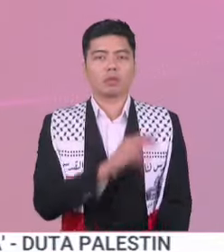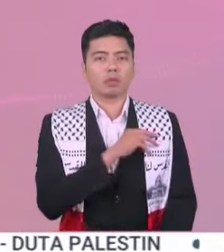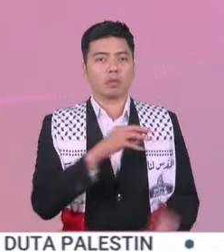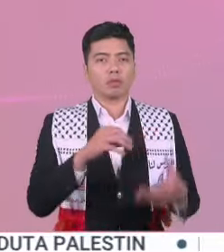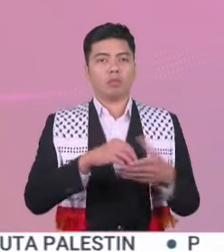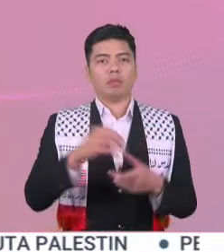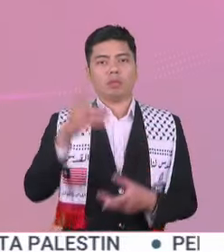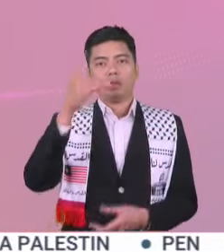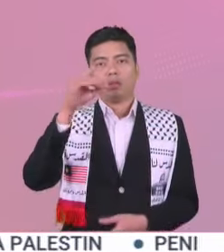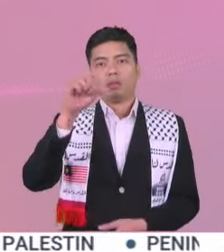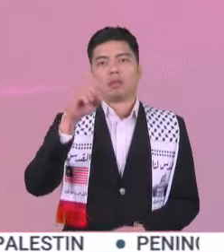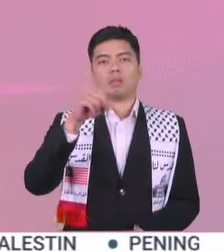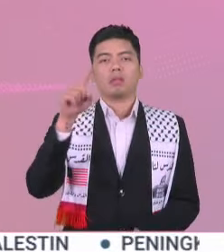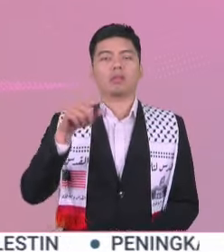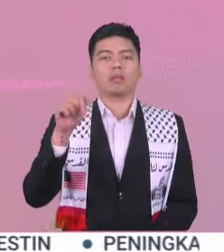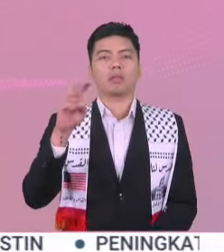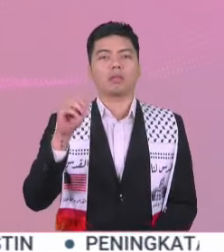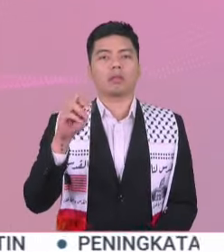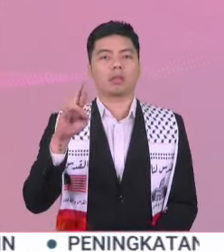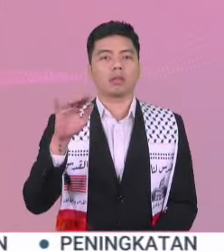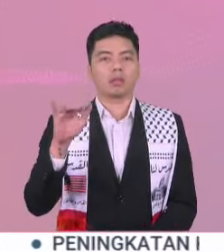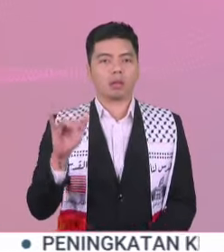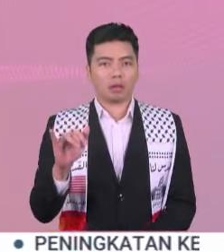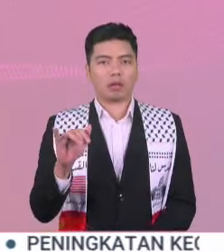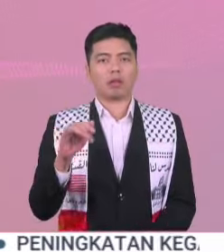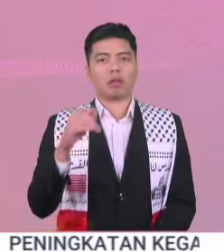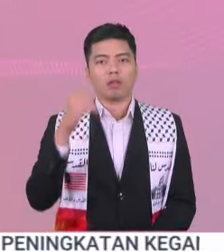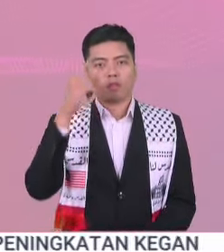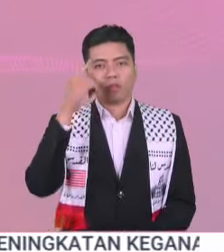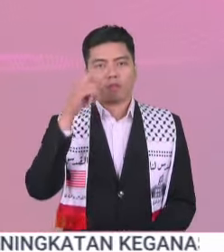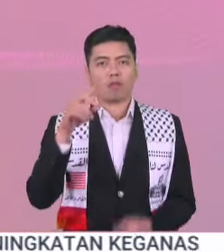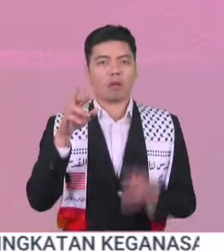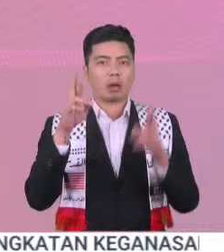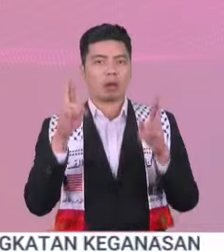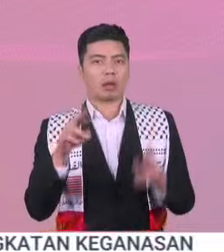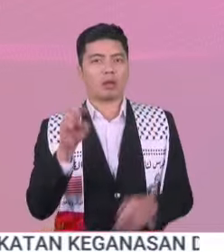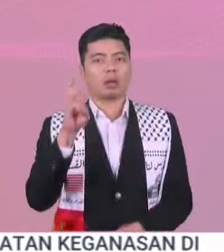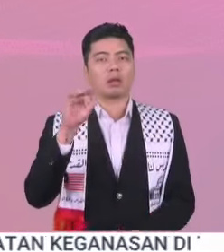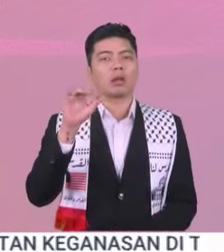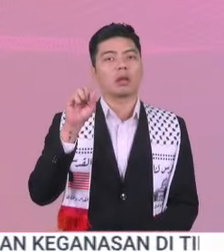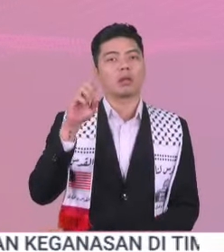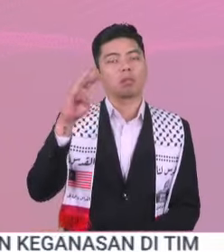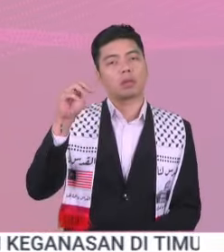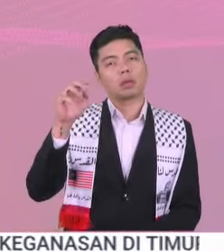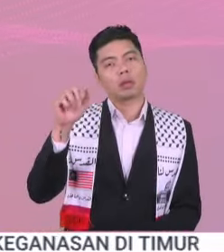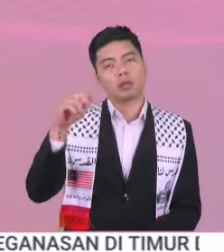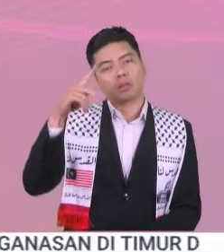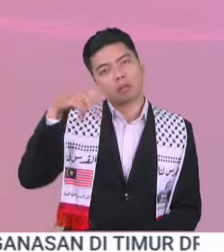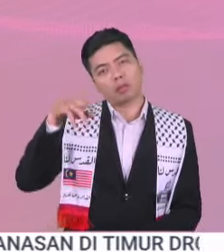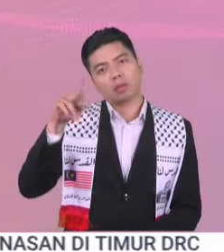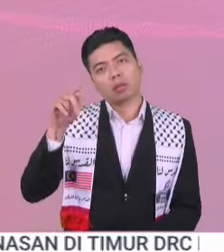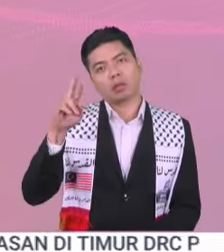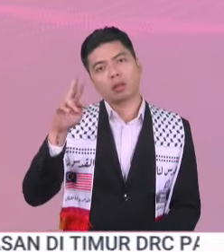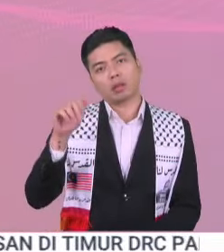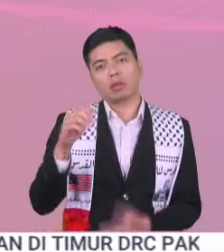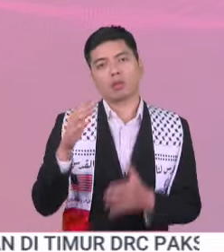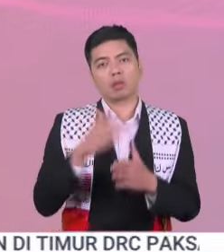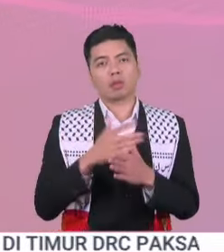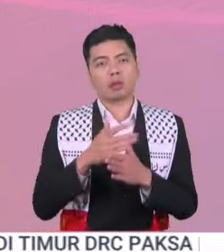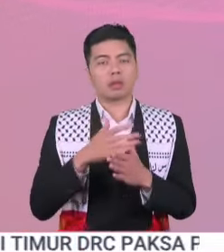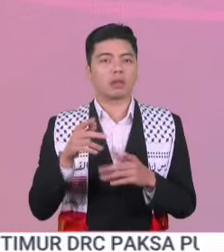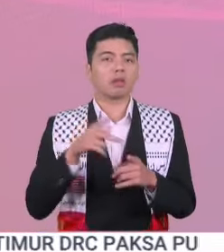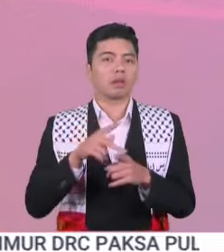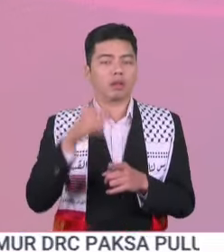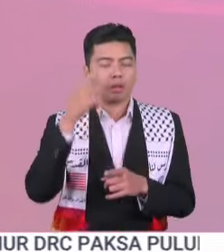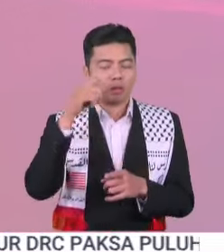Menteri Luar Datuk Seri Zamri Abdul Kadir berhasrat untuk merayatkan Wisma Putra bagi berkongsi fungsi dan peranan kementeriannya kepada